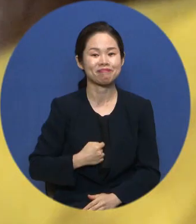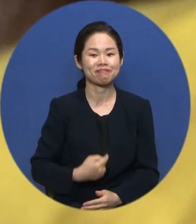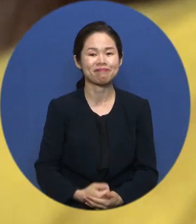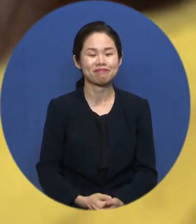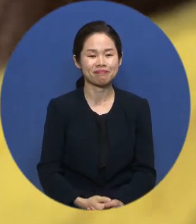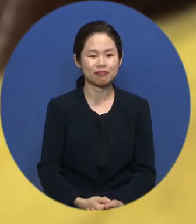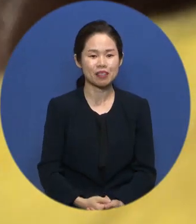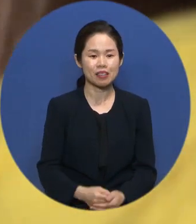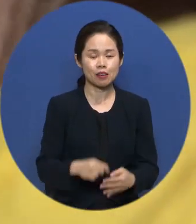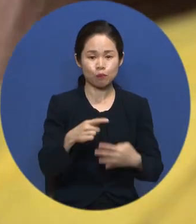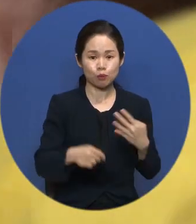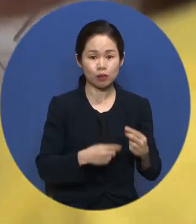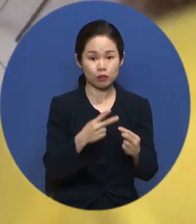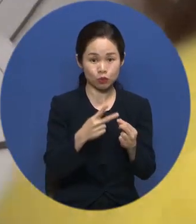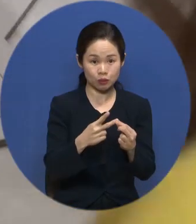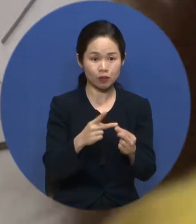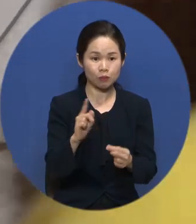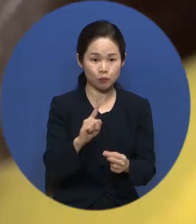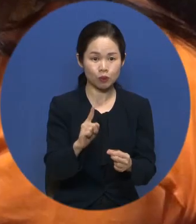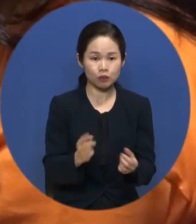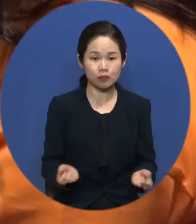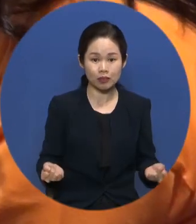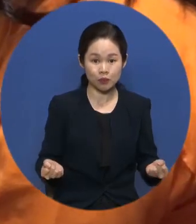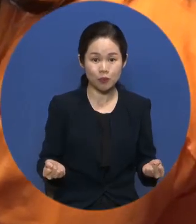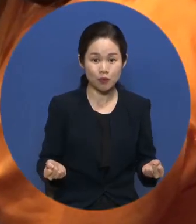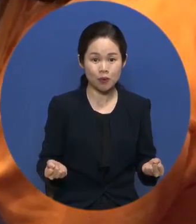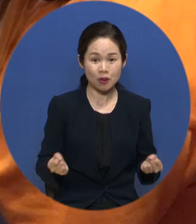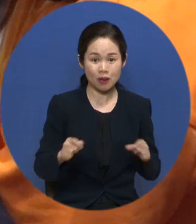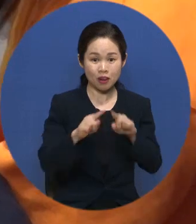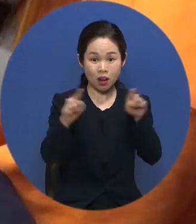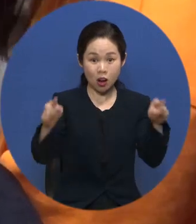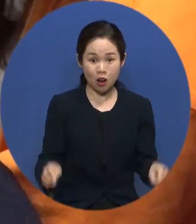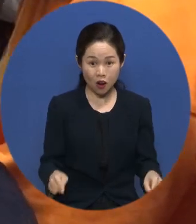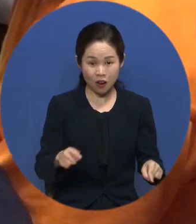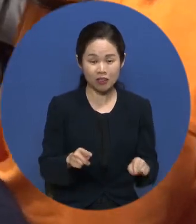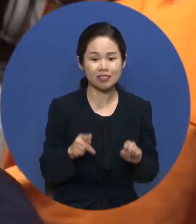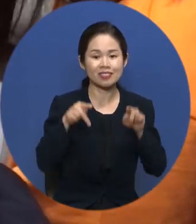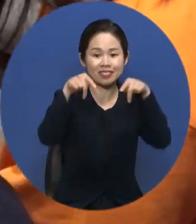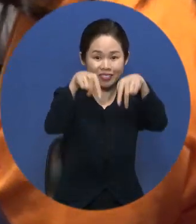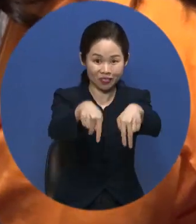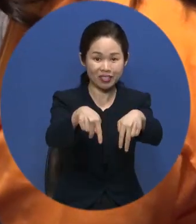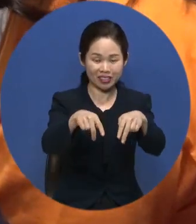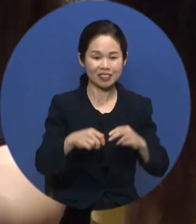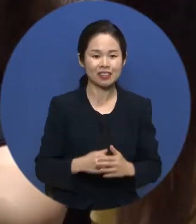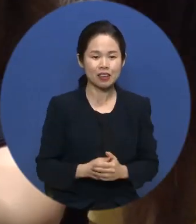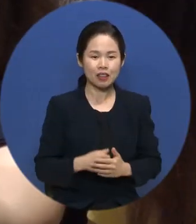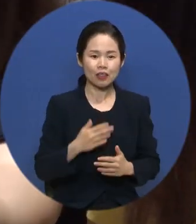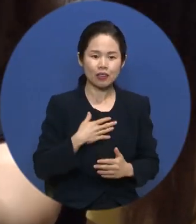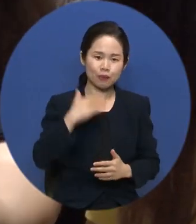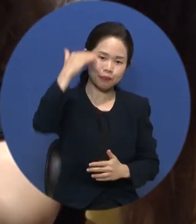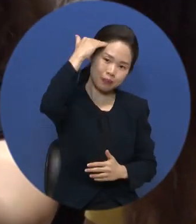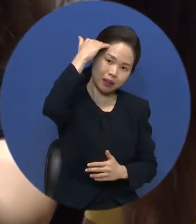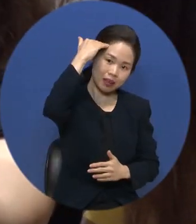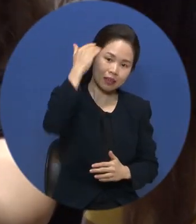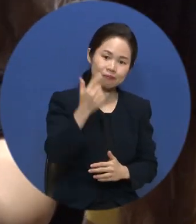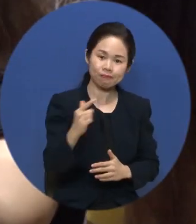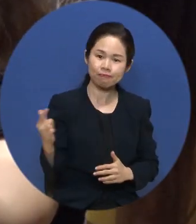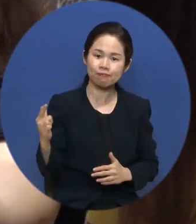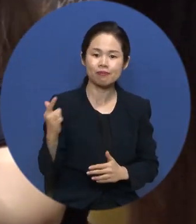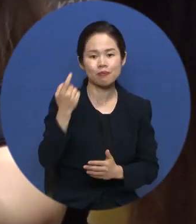두 번째 프로그램은 손잡고 허들 넘기인데요. 자신에게 방해물이 되는 것들을 찾아보는 시간을